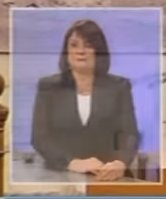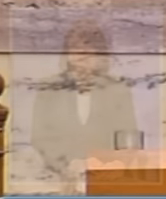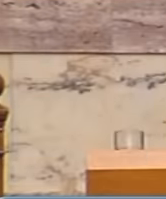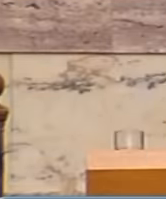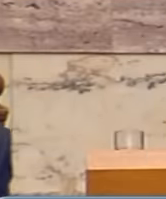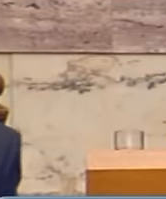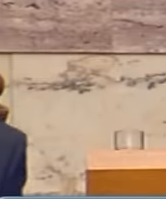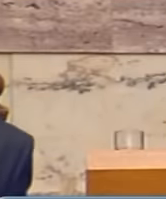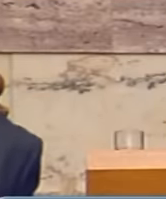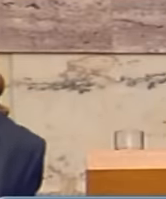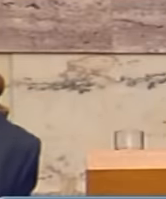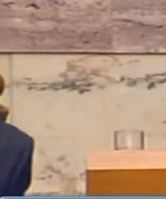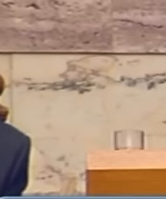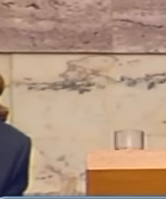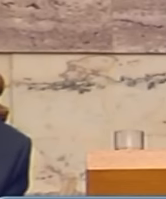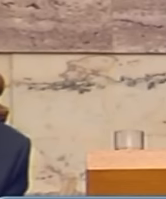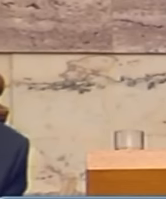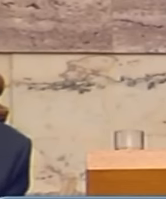Λοιπόν, ξεκινάμε τώρα, αν θέλετε.